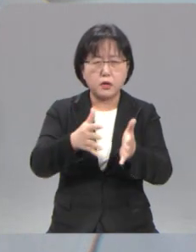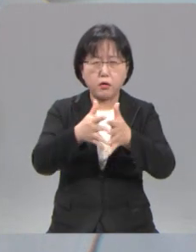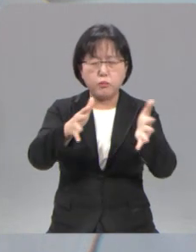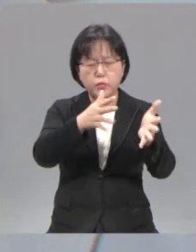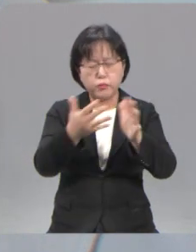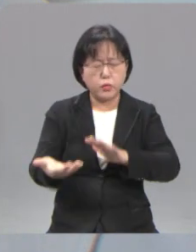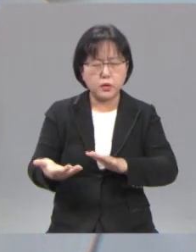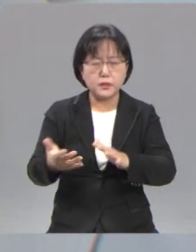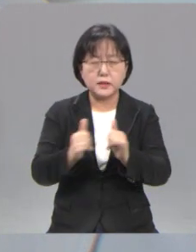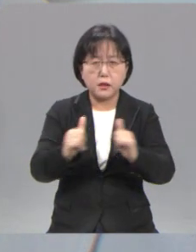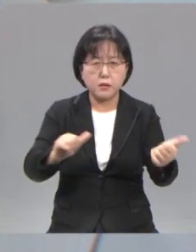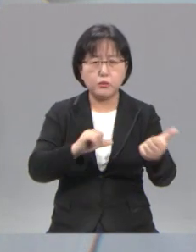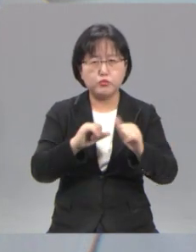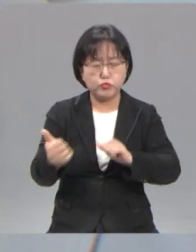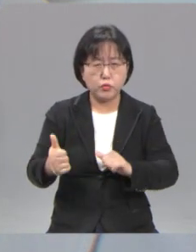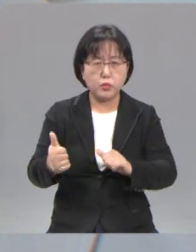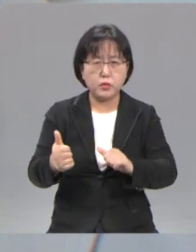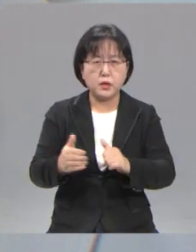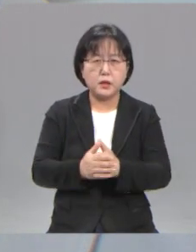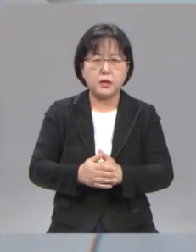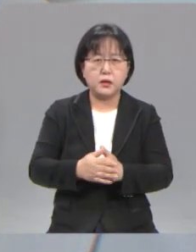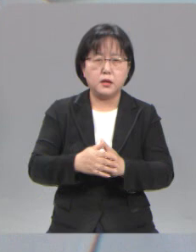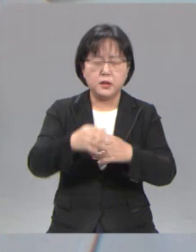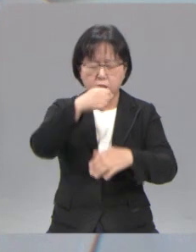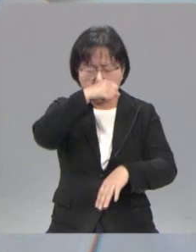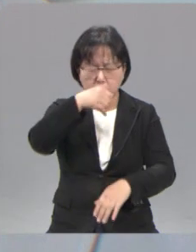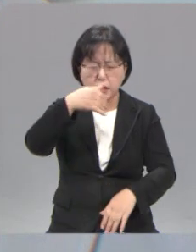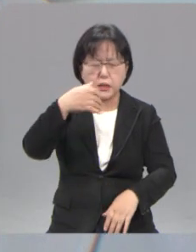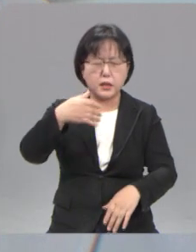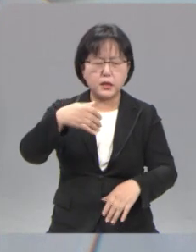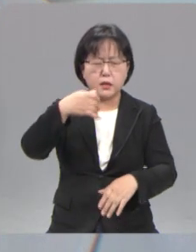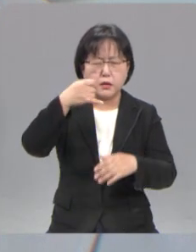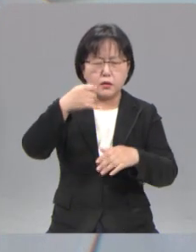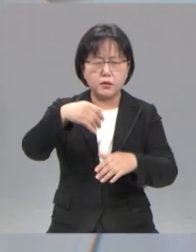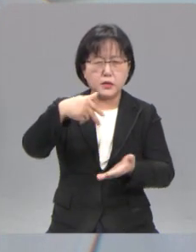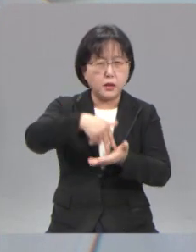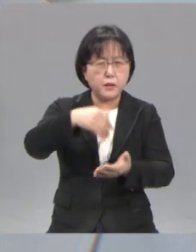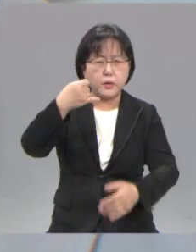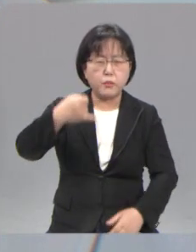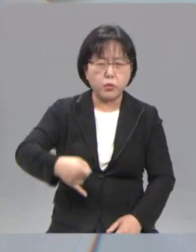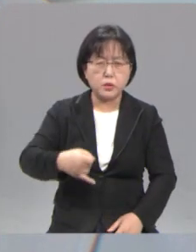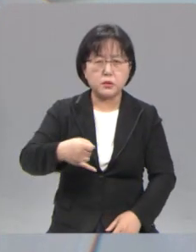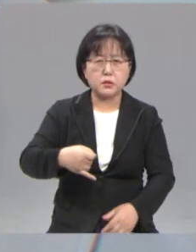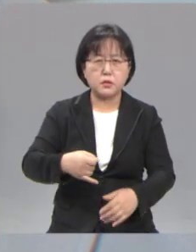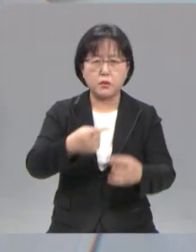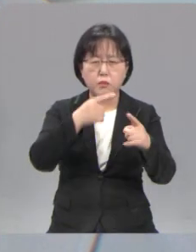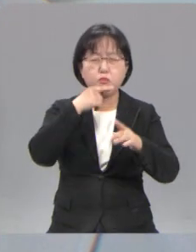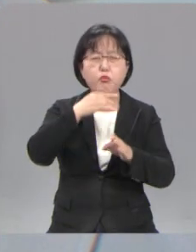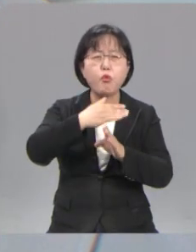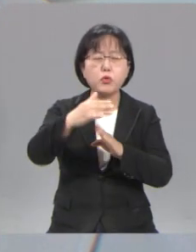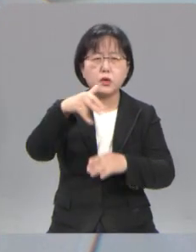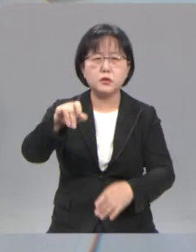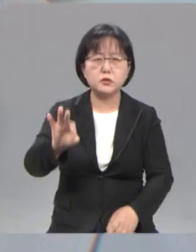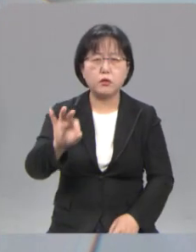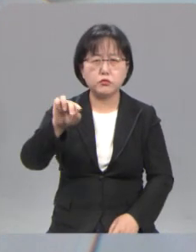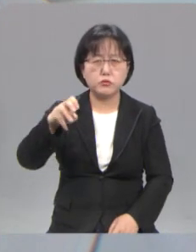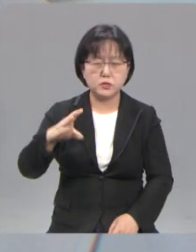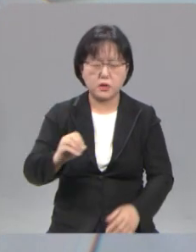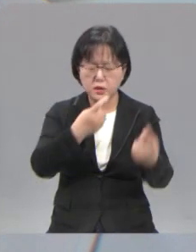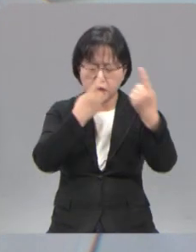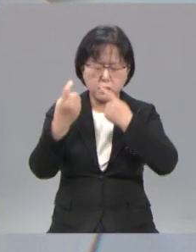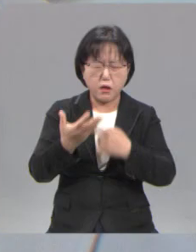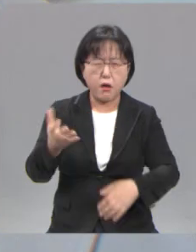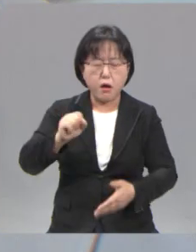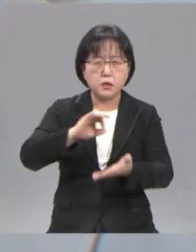건물이 붕괴되어 사람이 죽어나가고 재정 자립도가 광역 시중 꼴찌를 기록해도 공산주의자 정률성 기념하는데